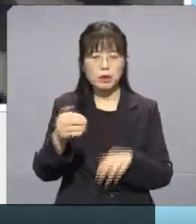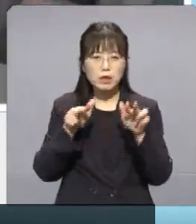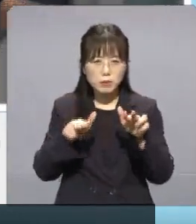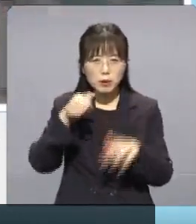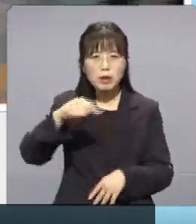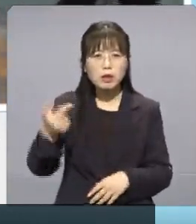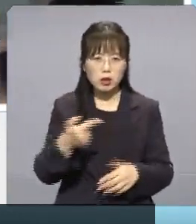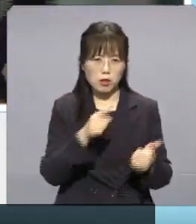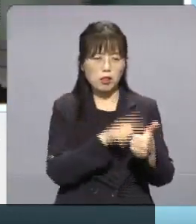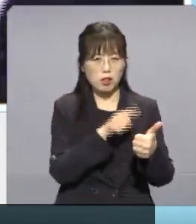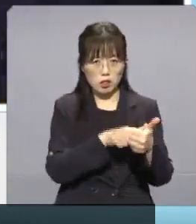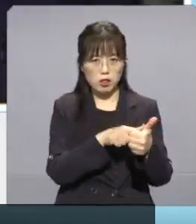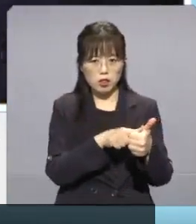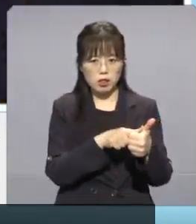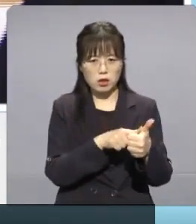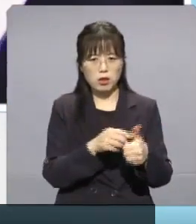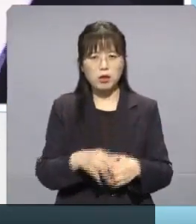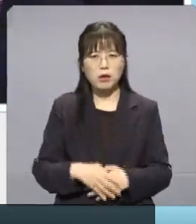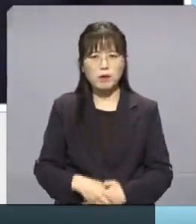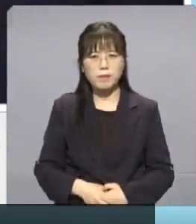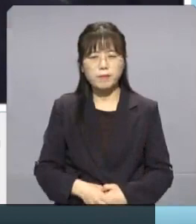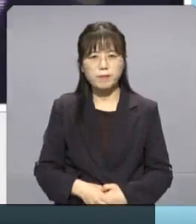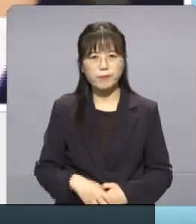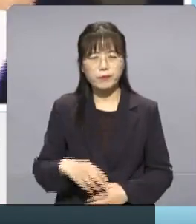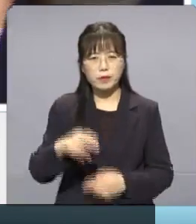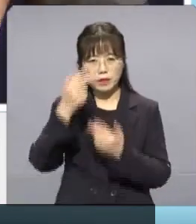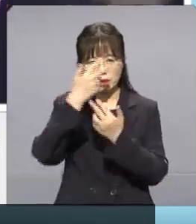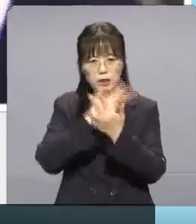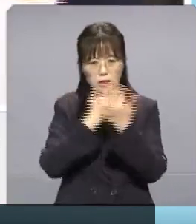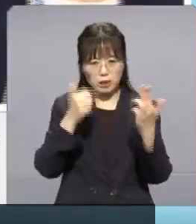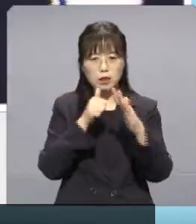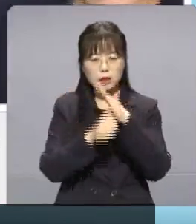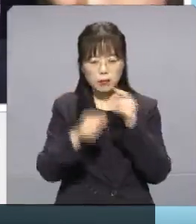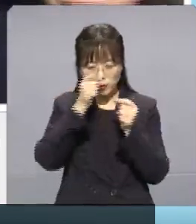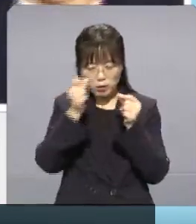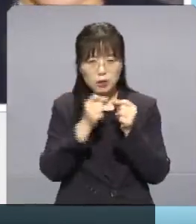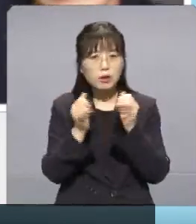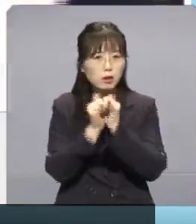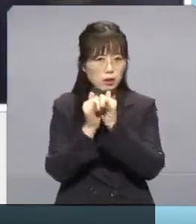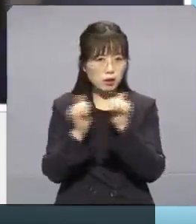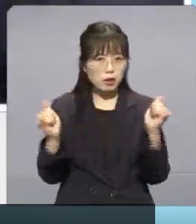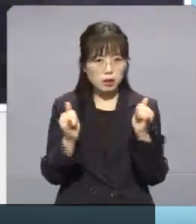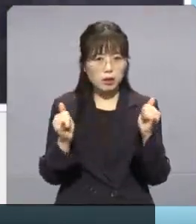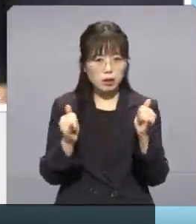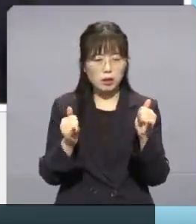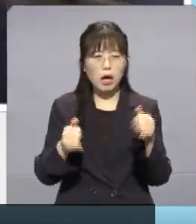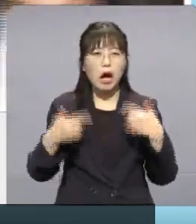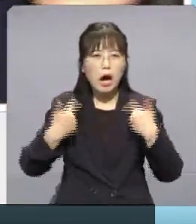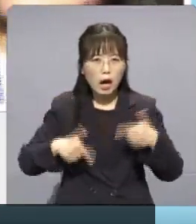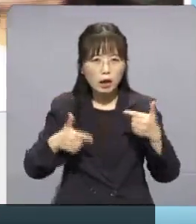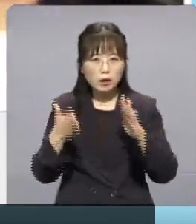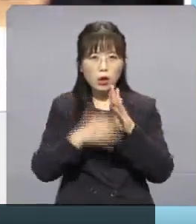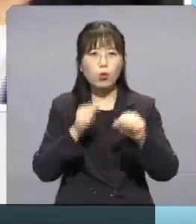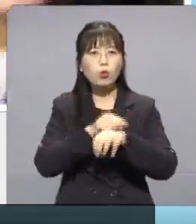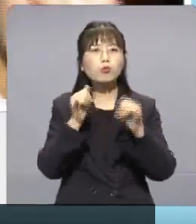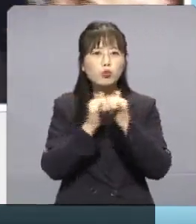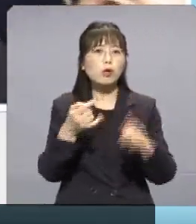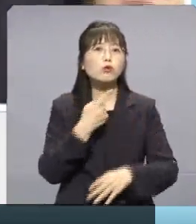모시이 전모씨는 문자 그대로 이재명 대표의 최측근인이 늘궁이었다 이러니까